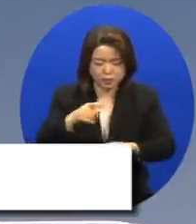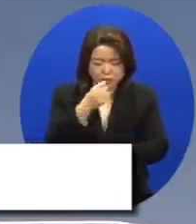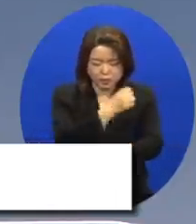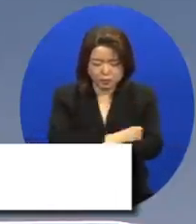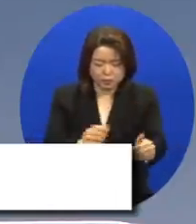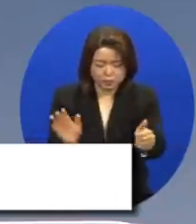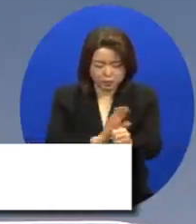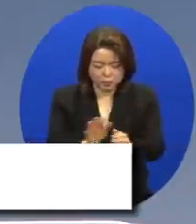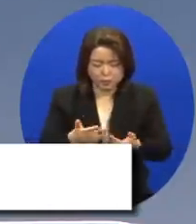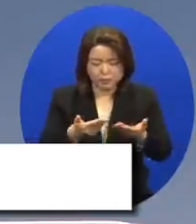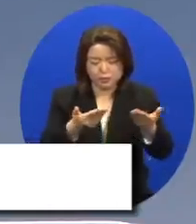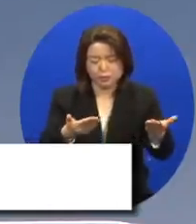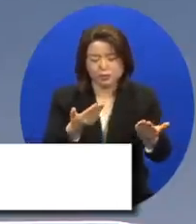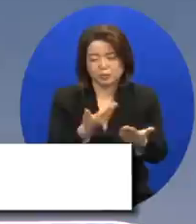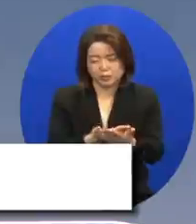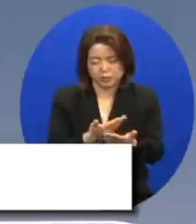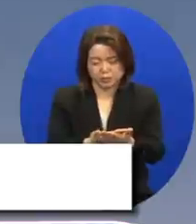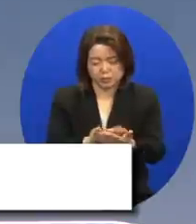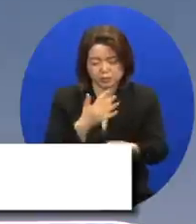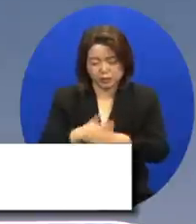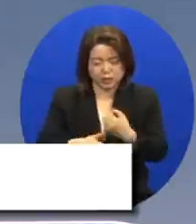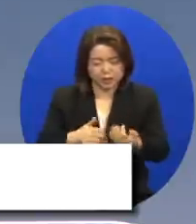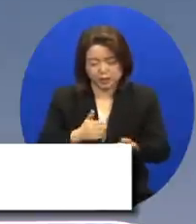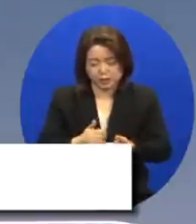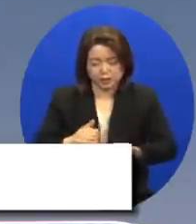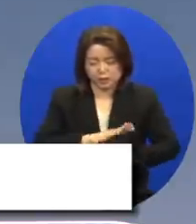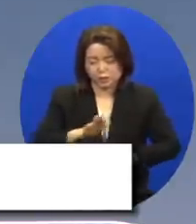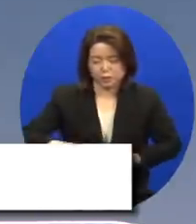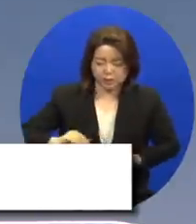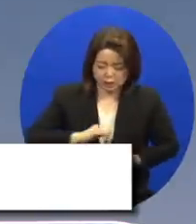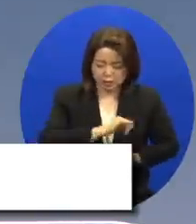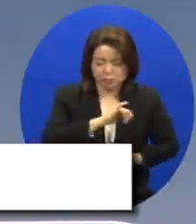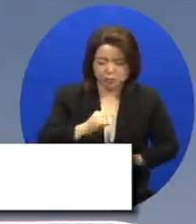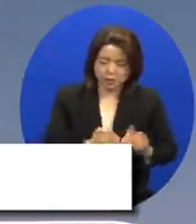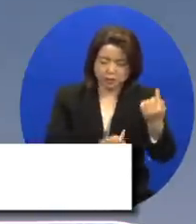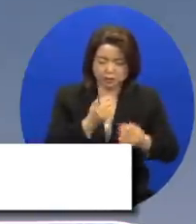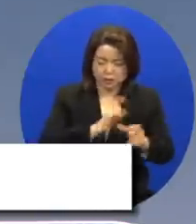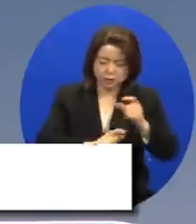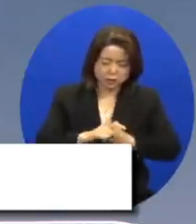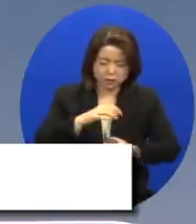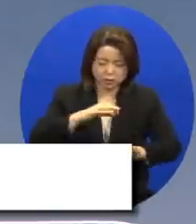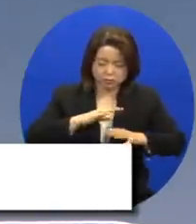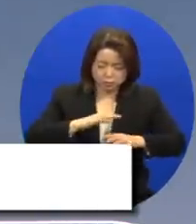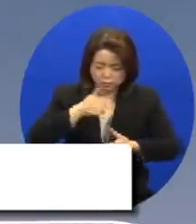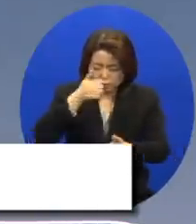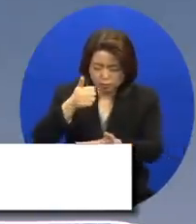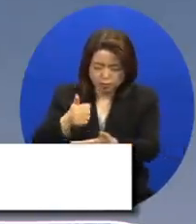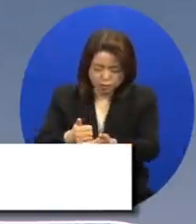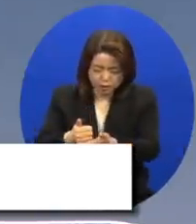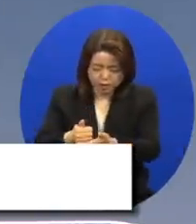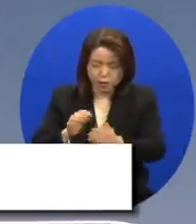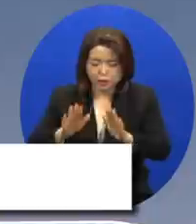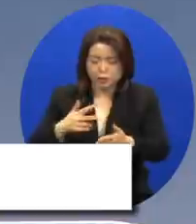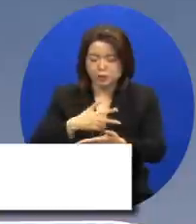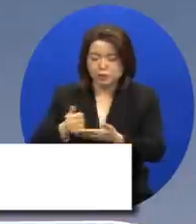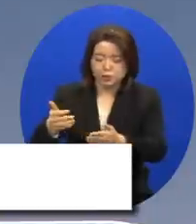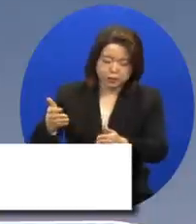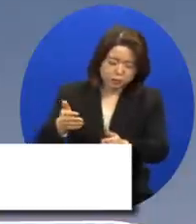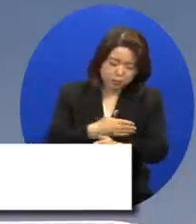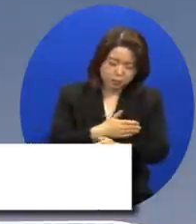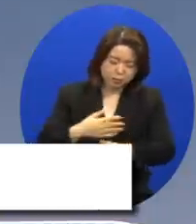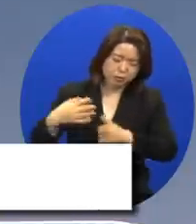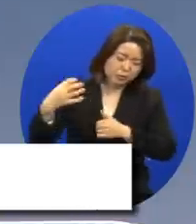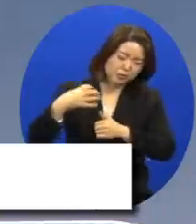줘 없어서 하나님 우리가 바이러스 보다 더 무서운 죄를 오늘 주님으로부터 책망을